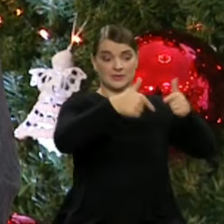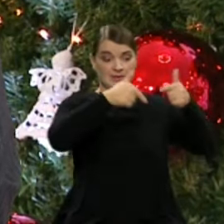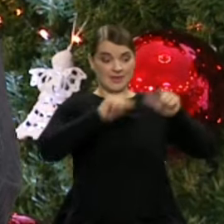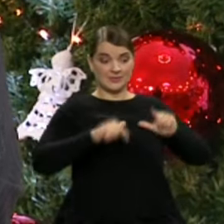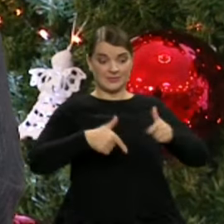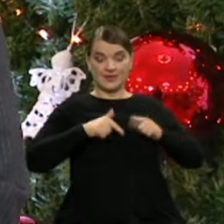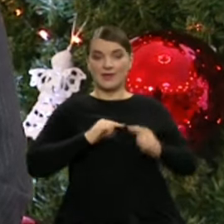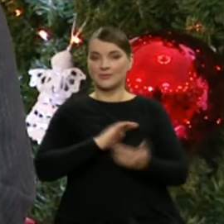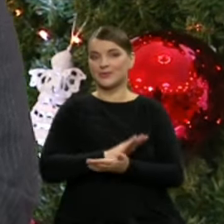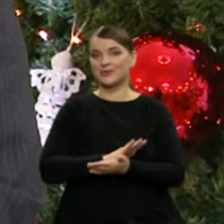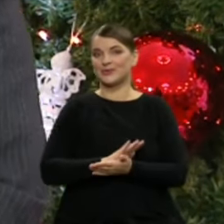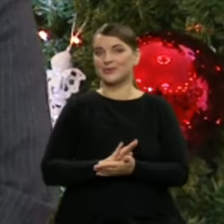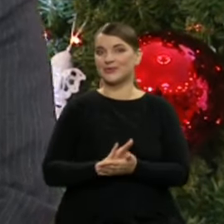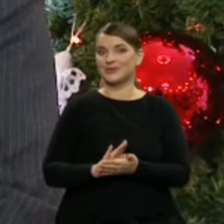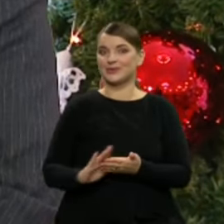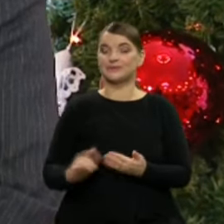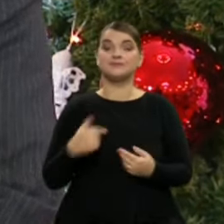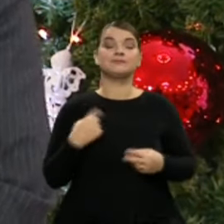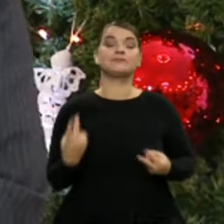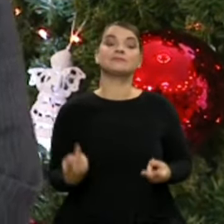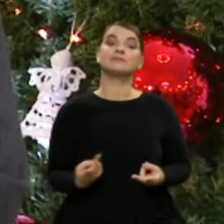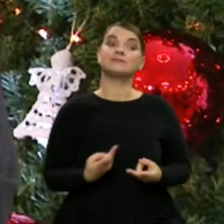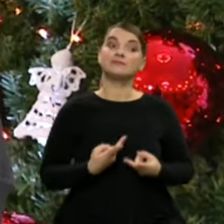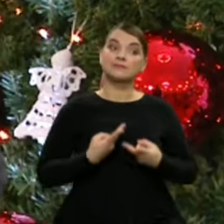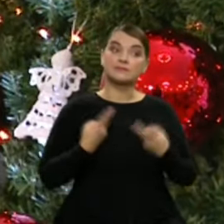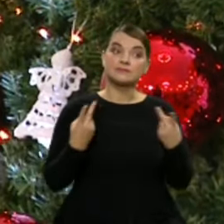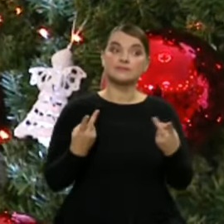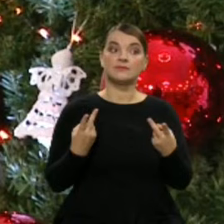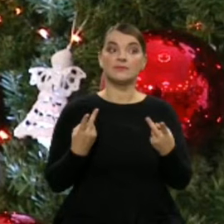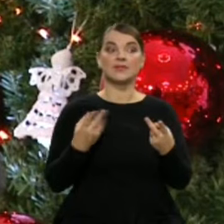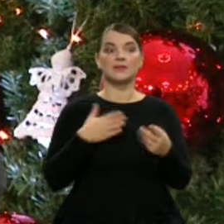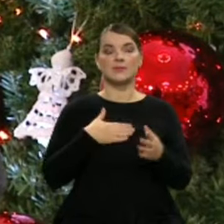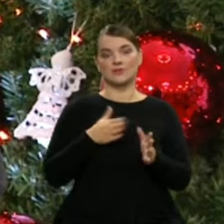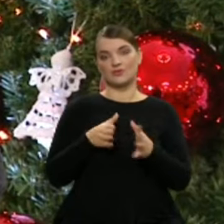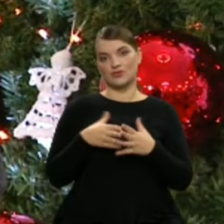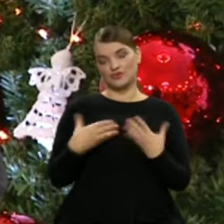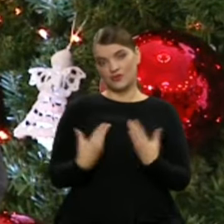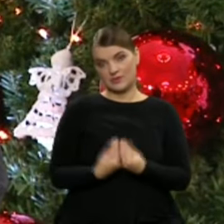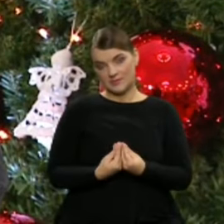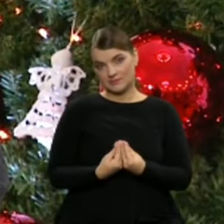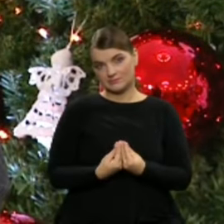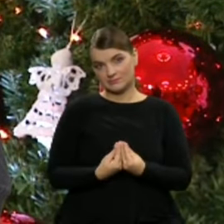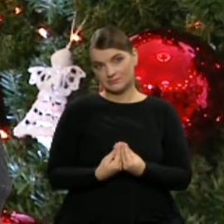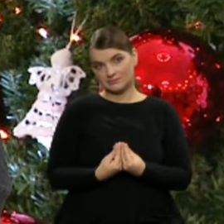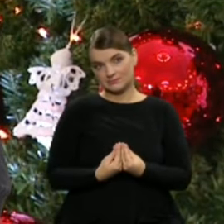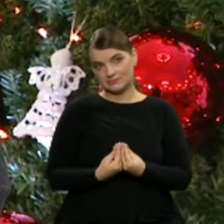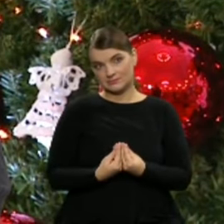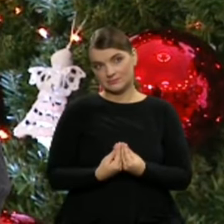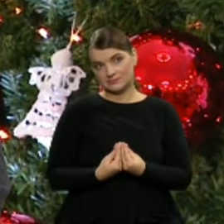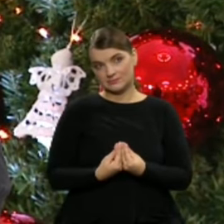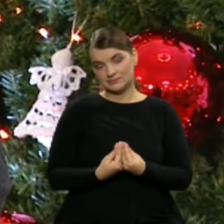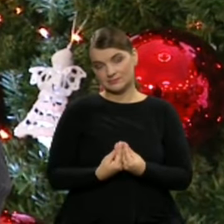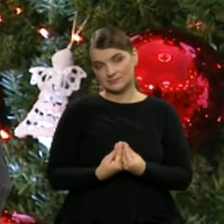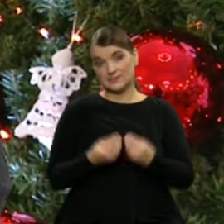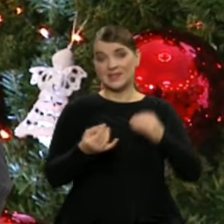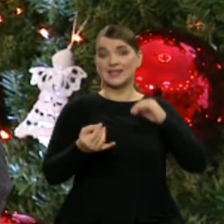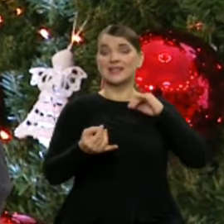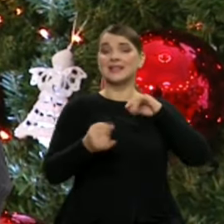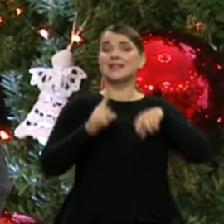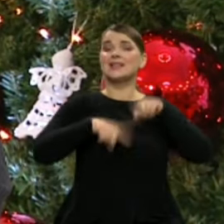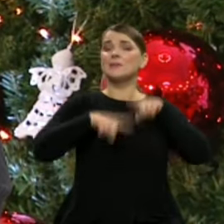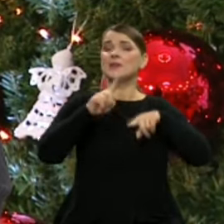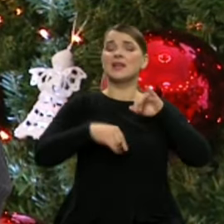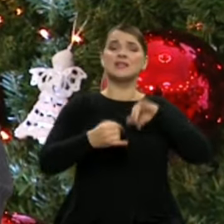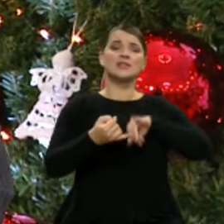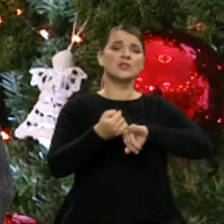Ir džiaugiuosi, kad mūsų šeima turi didelę giminės istoriją. Ir